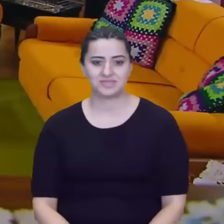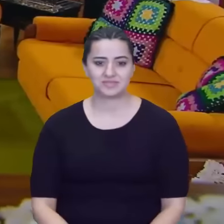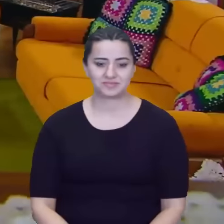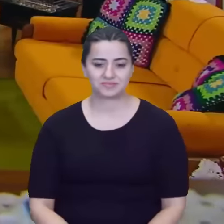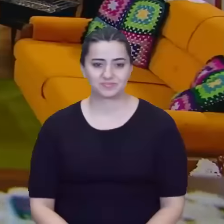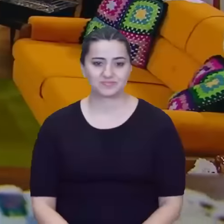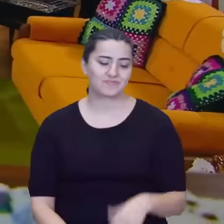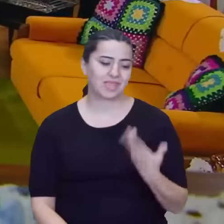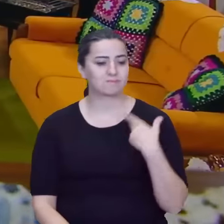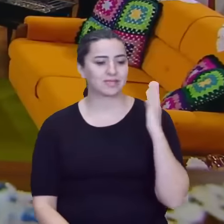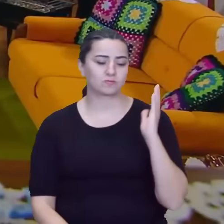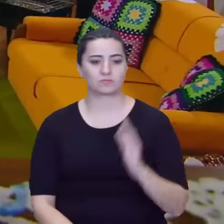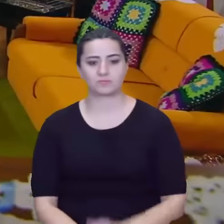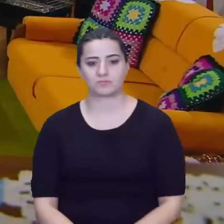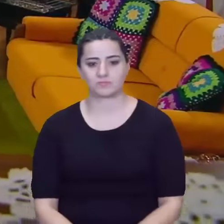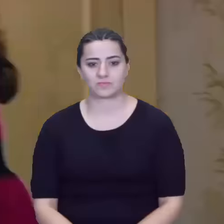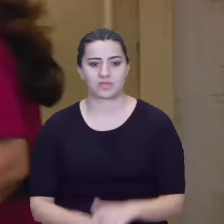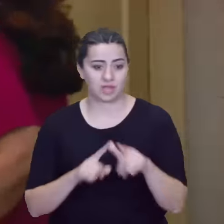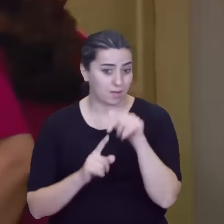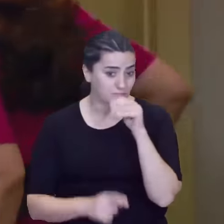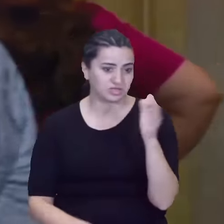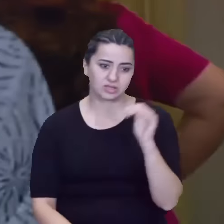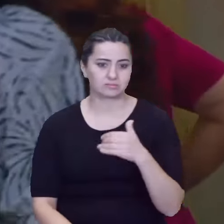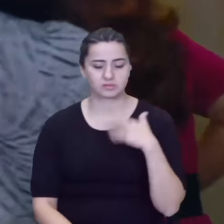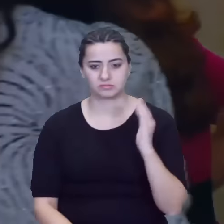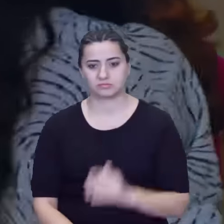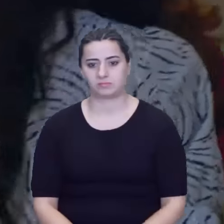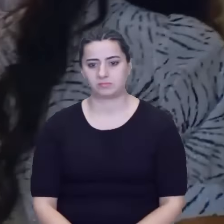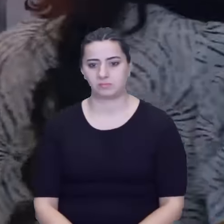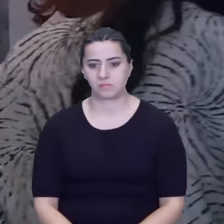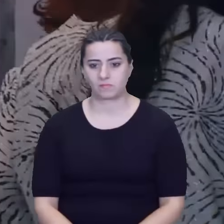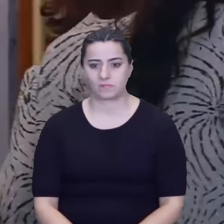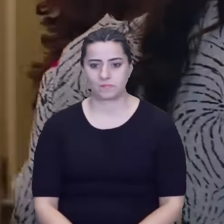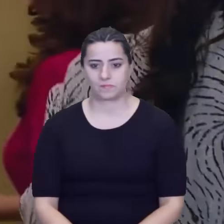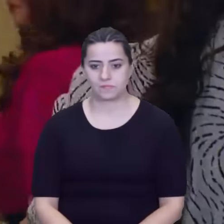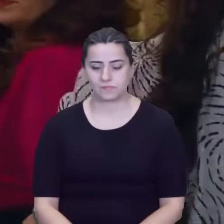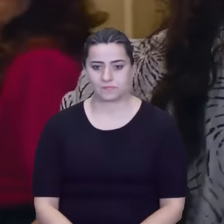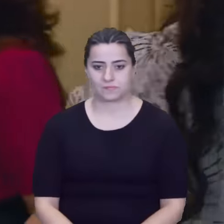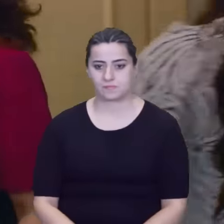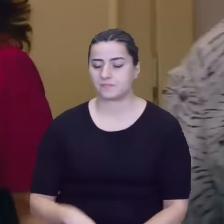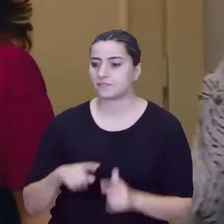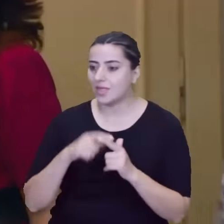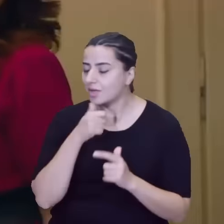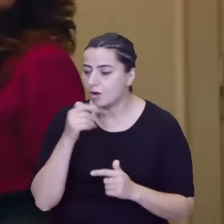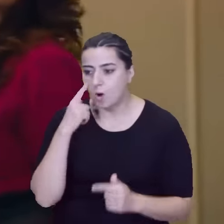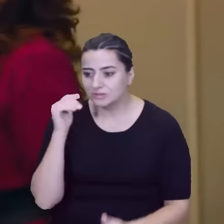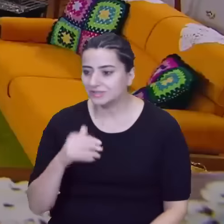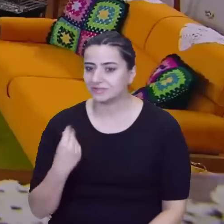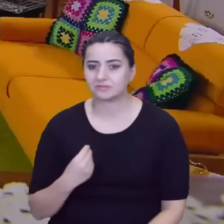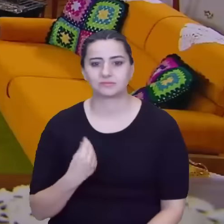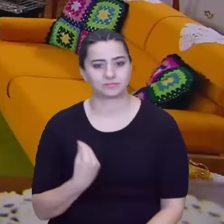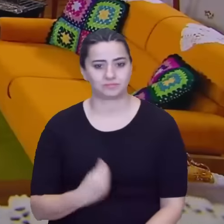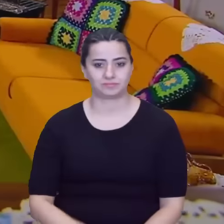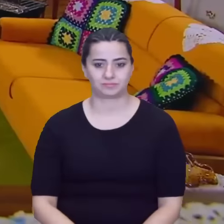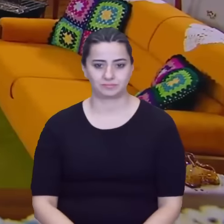Neyse, ben gidiyorum, hadi. Fehmi abidir o şimdi. Tamam canım. Ay baba. Ay merhaba Fehmi abi, hoş geldin.